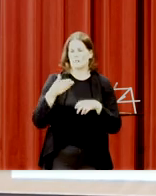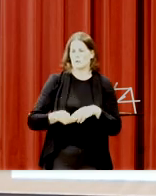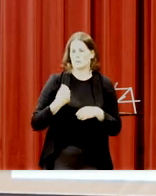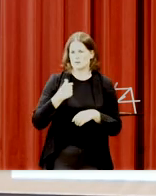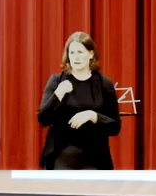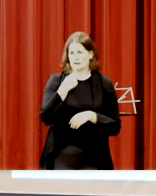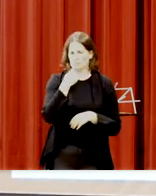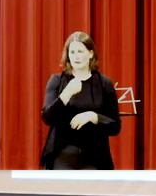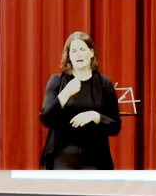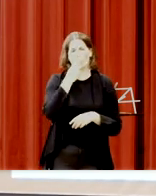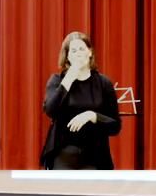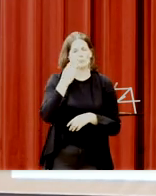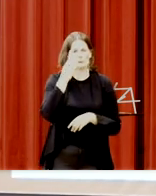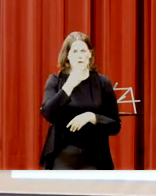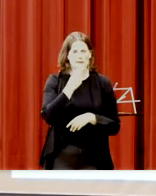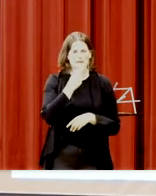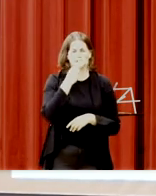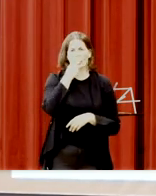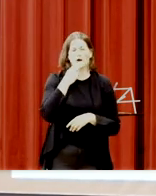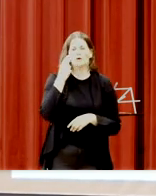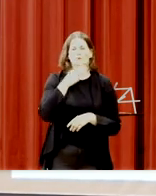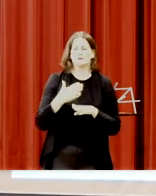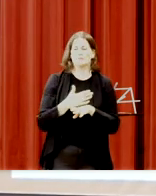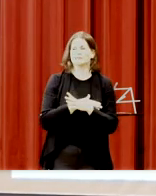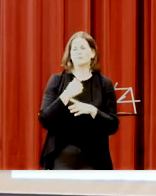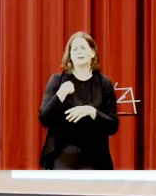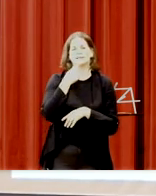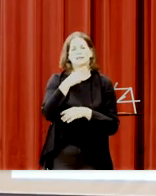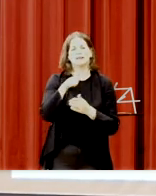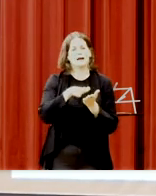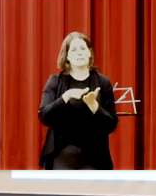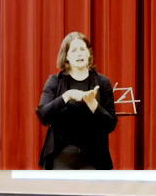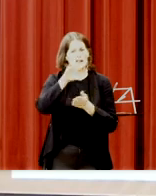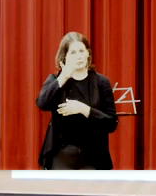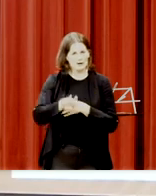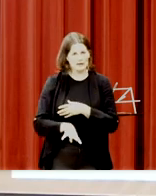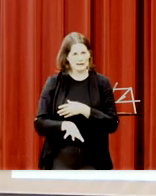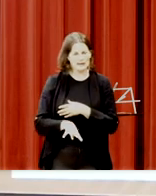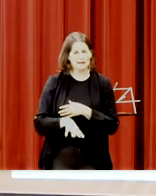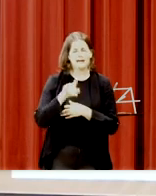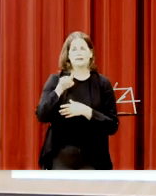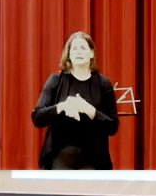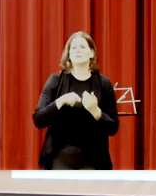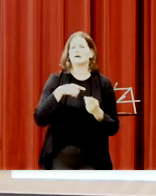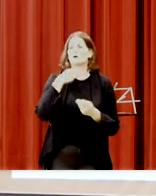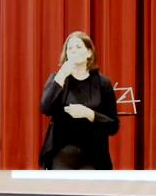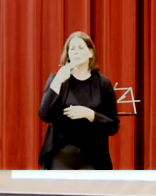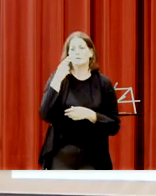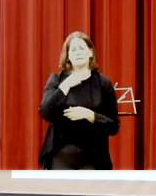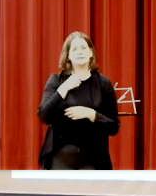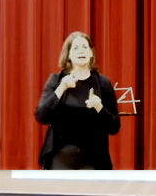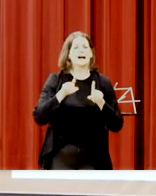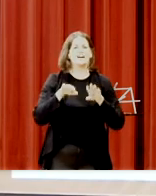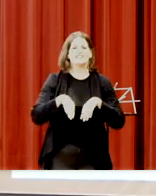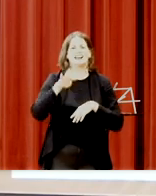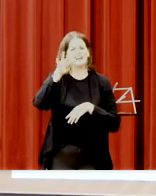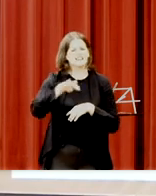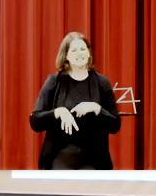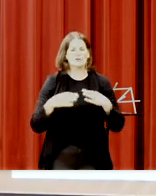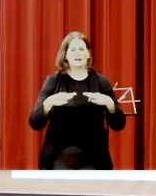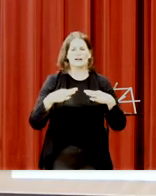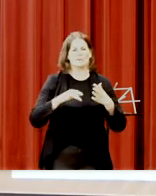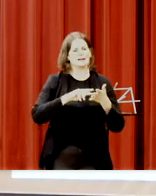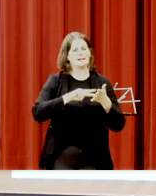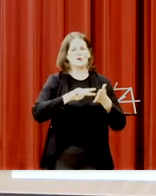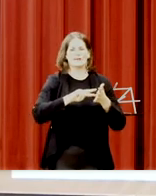el català no només sigui una eina de comunicació, sinó també aquest vehicle de coneixement, cultura i identitat. Tots som responsables